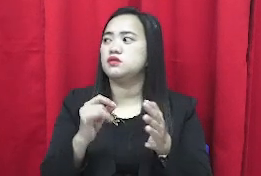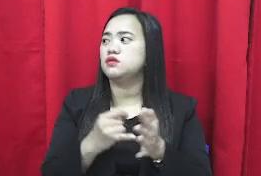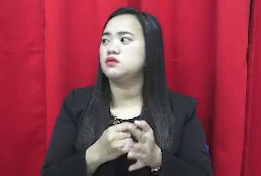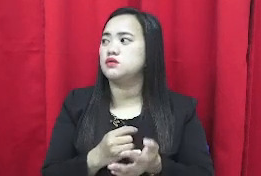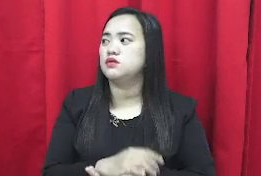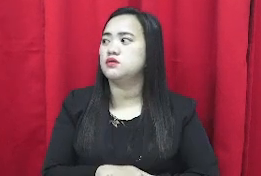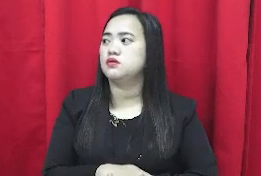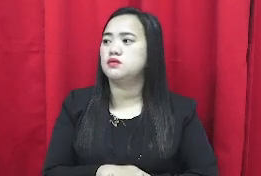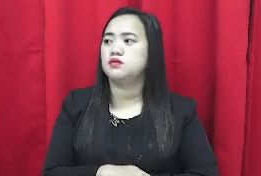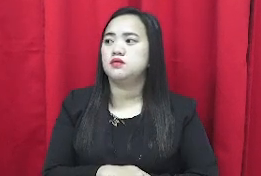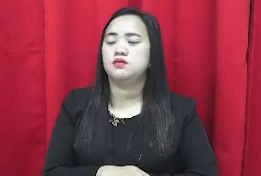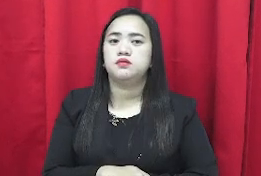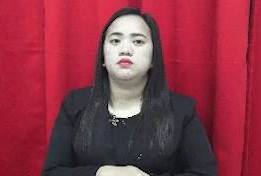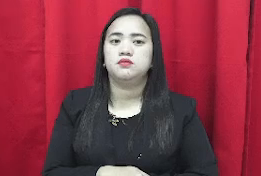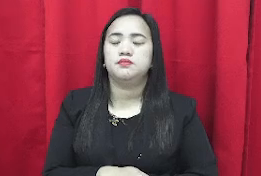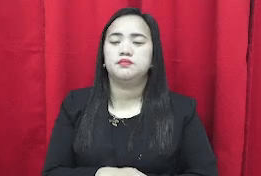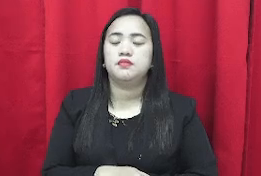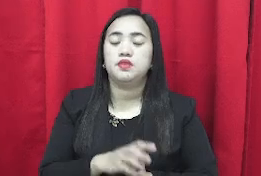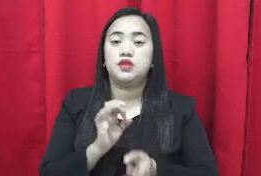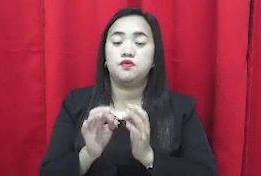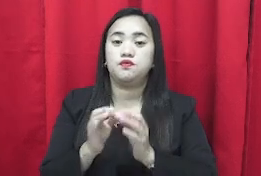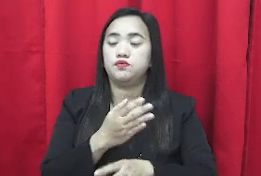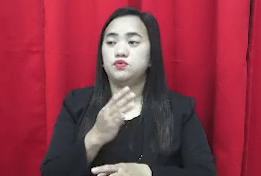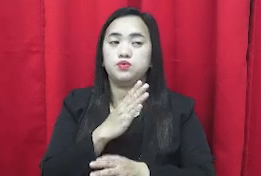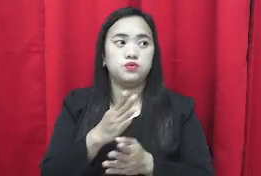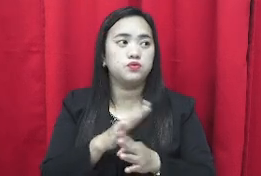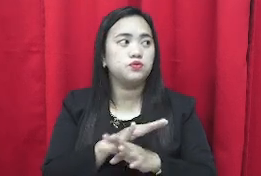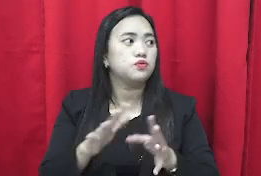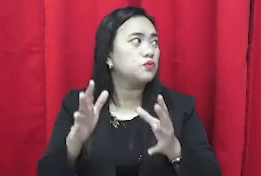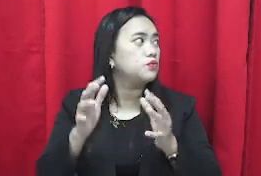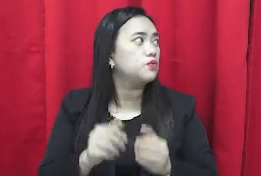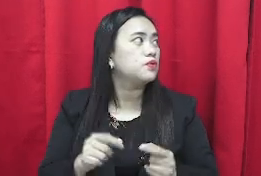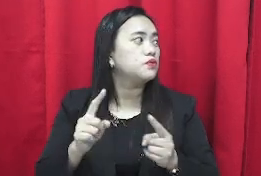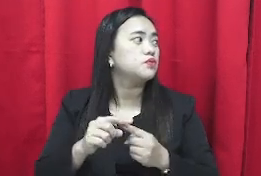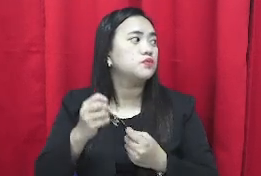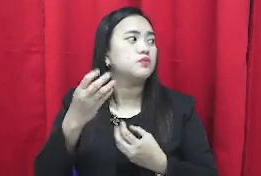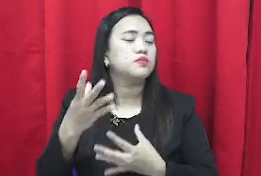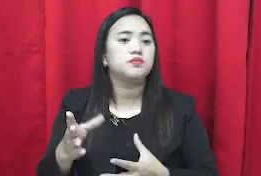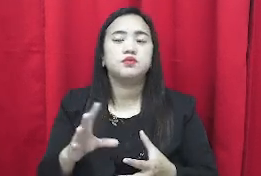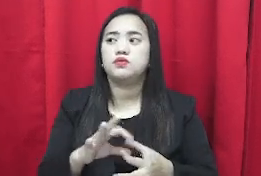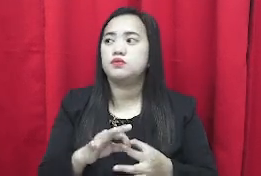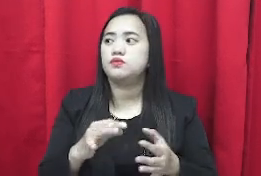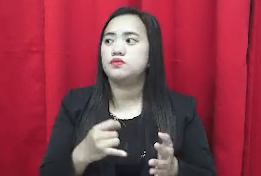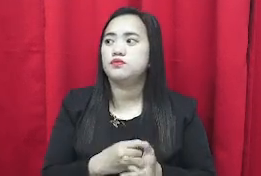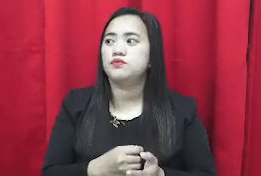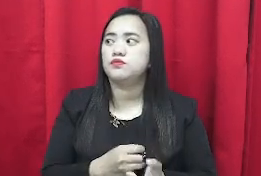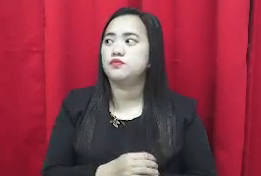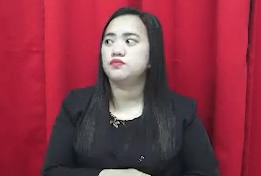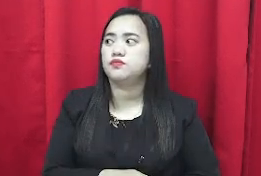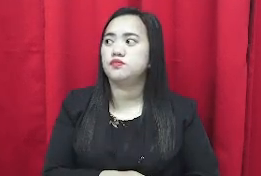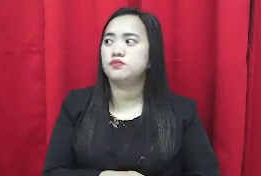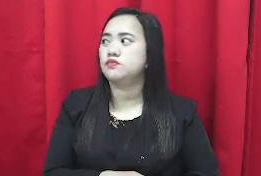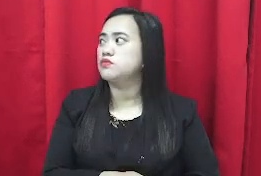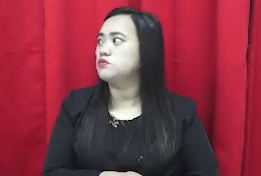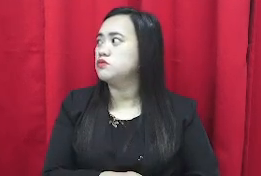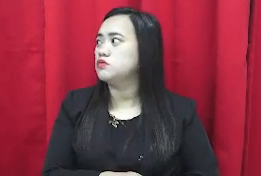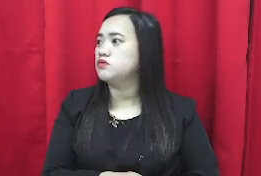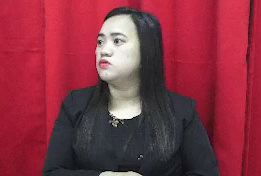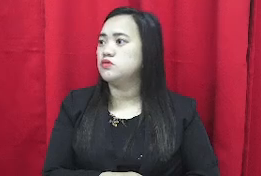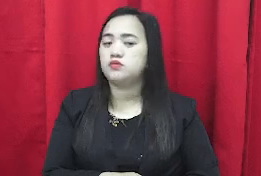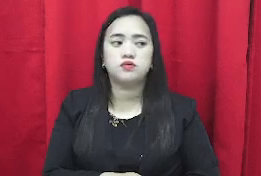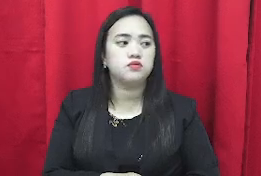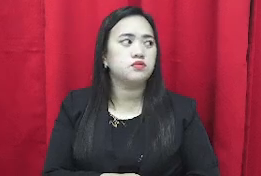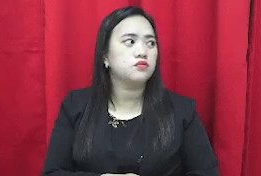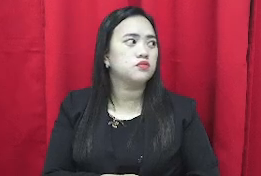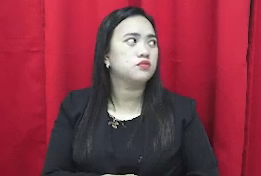ko kung ayaw niyong sumunod sa akin maluwag ang pintuan lumabas kayo at mamuhay kayo ng sarili